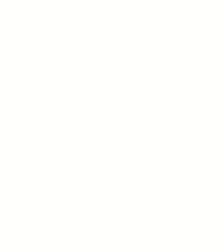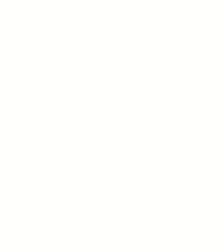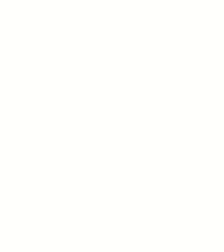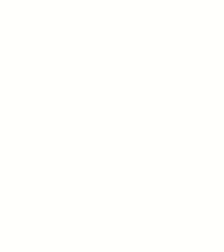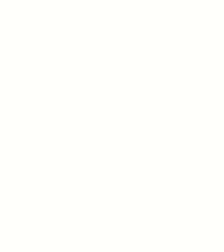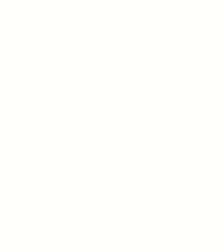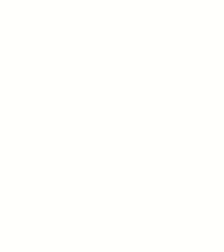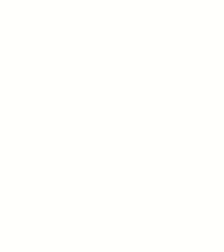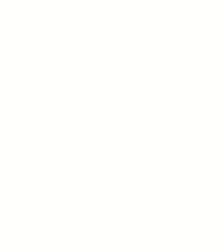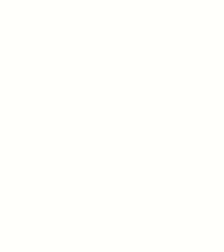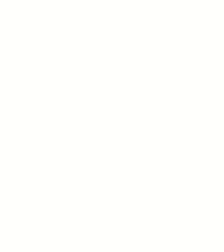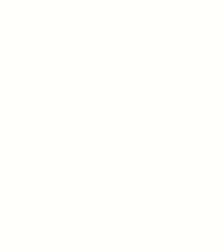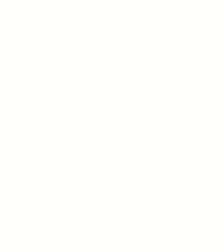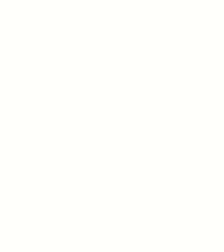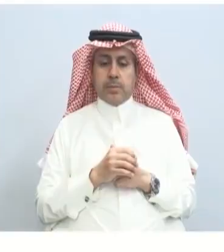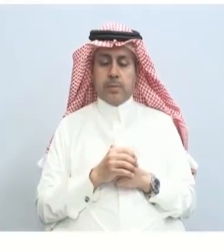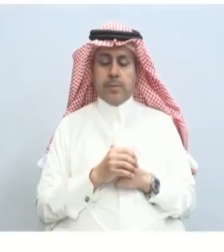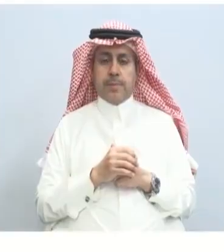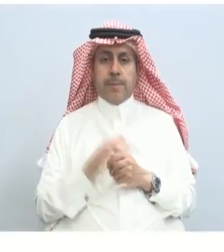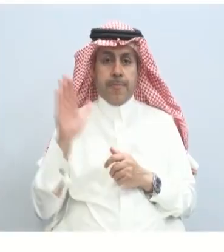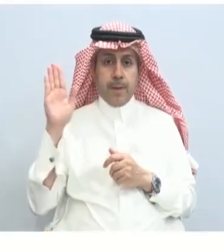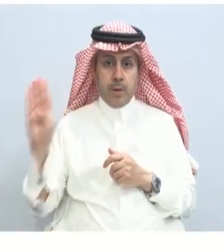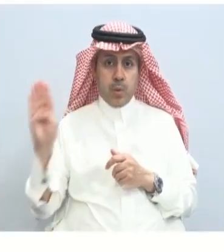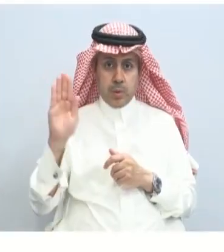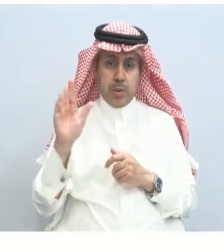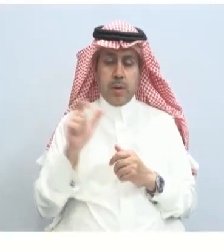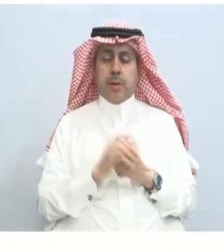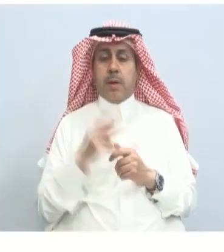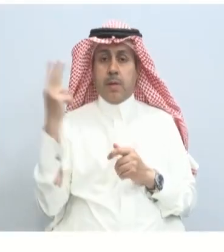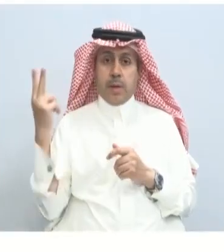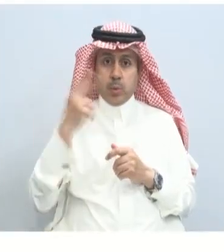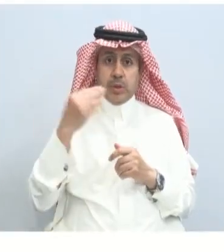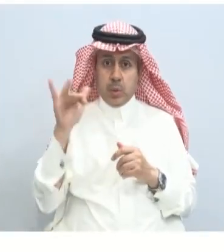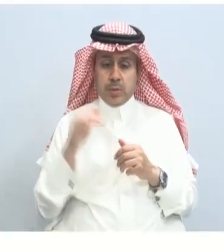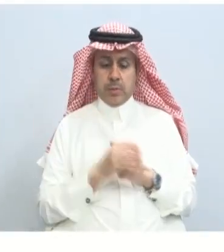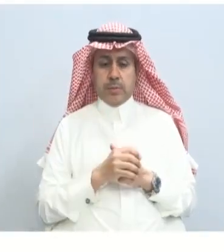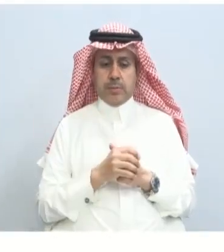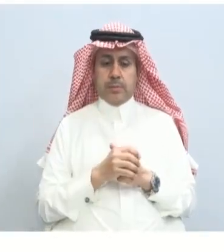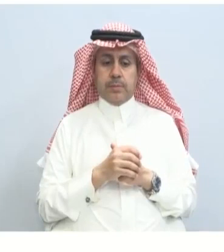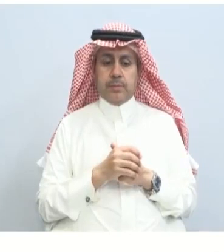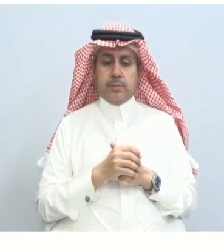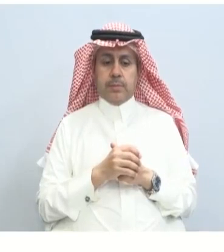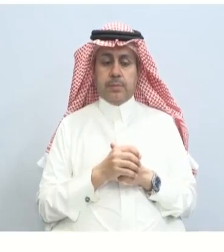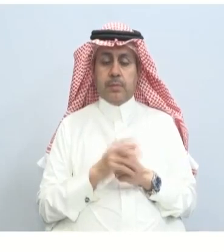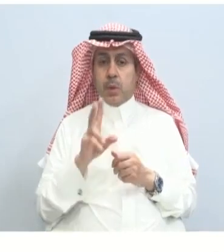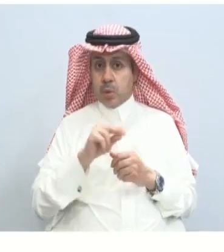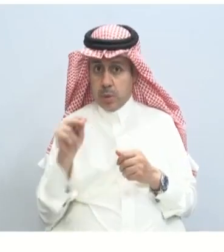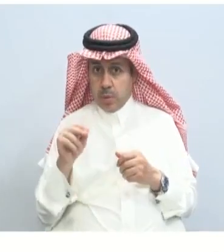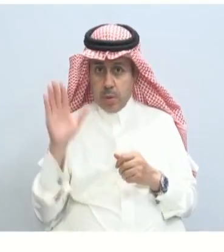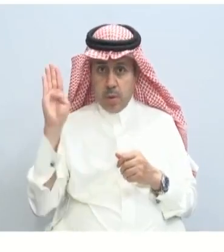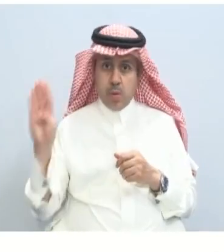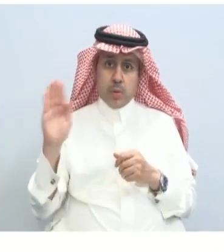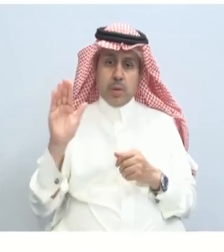ايش يقول ان كوساين 22 وص درجه يسا سي